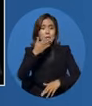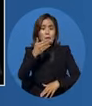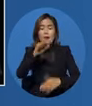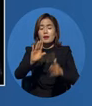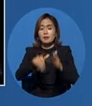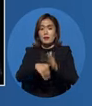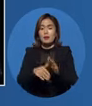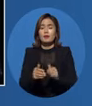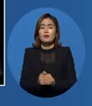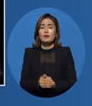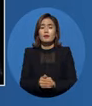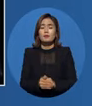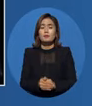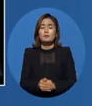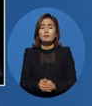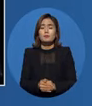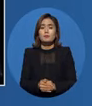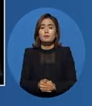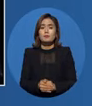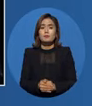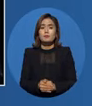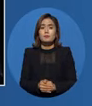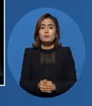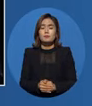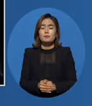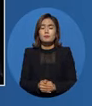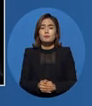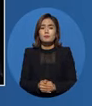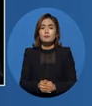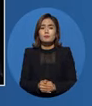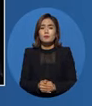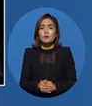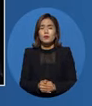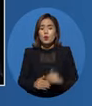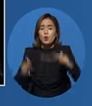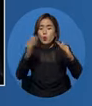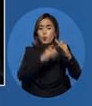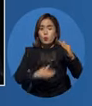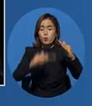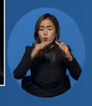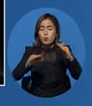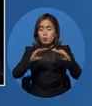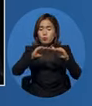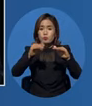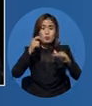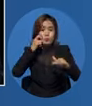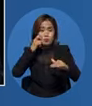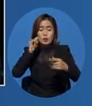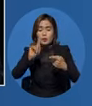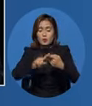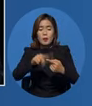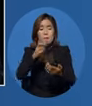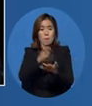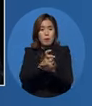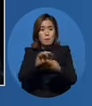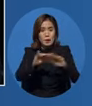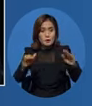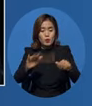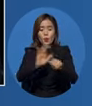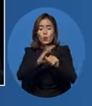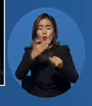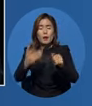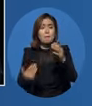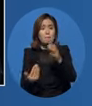시기입니다 그래서 아 이 불공정 불평등을 그 해소하는 법안 또 그리고 그러나 일부로